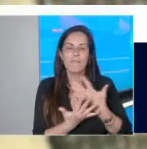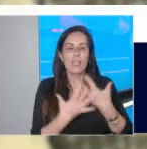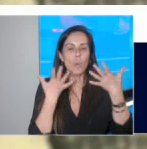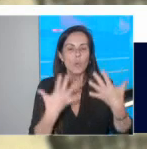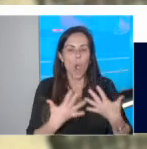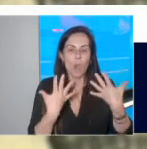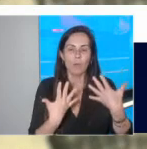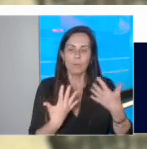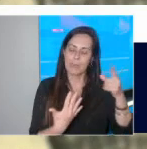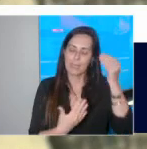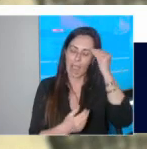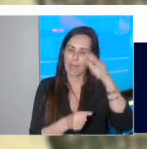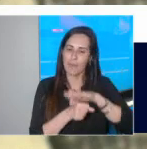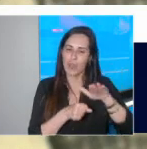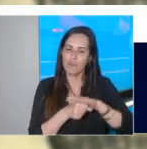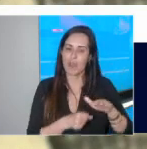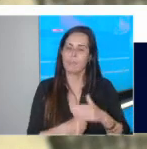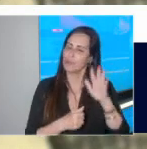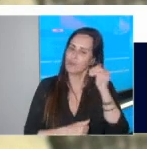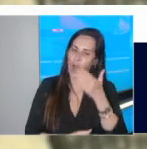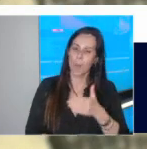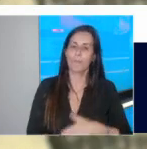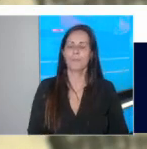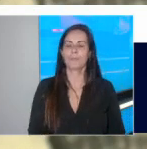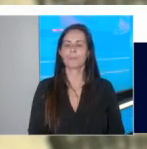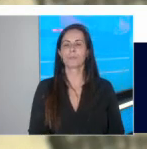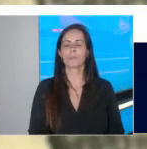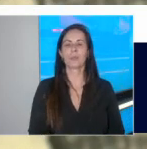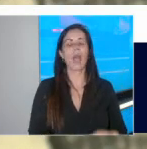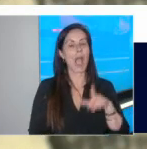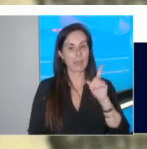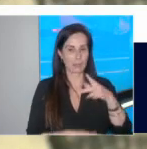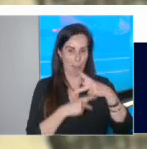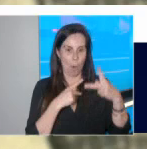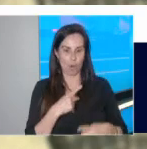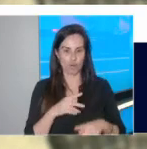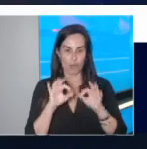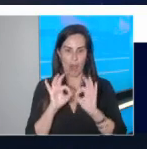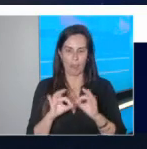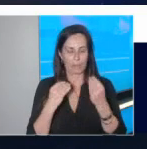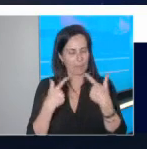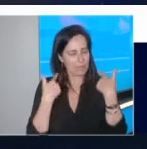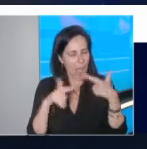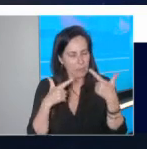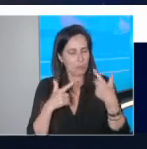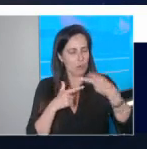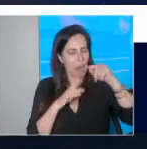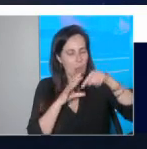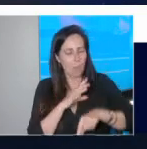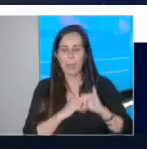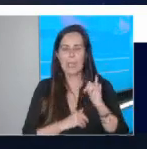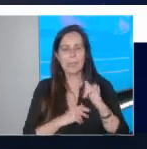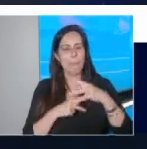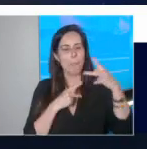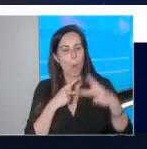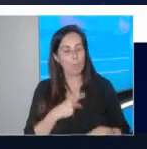עדויות, אחיון יד ושם, שלום לך. שלום רב. אז במסגרת הפרויקט הזה, ותכף נסביר בהרחבה במה